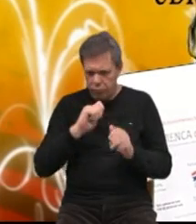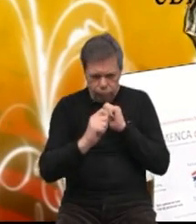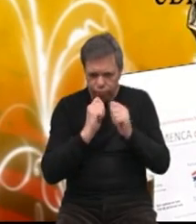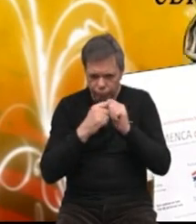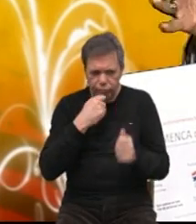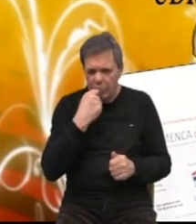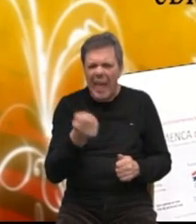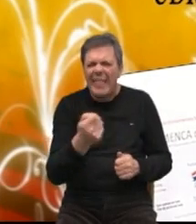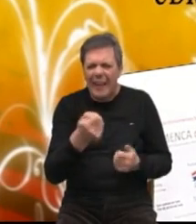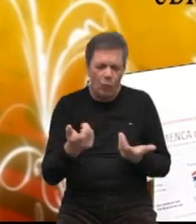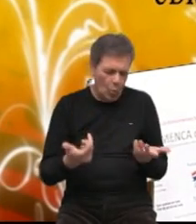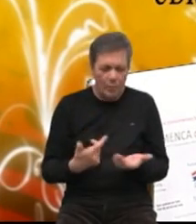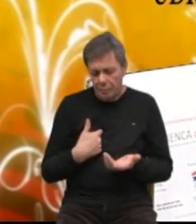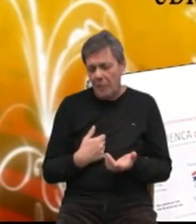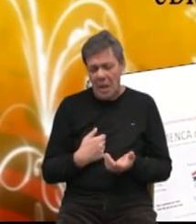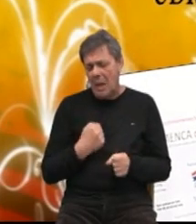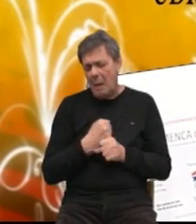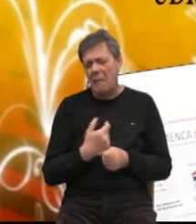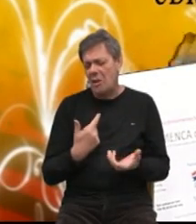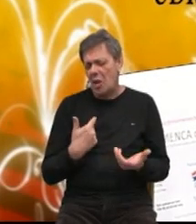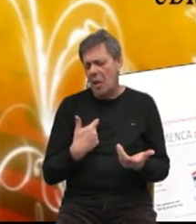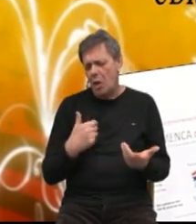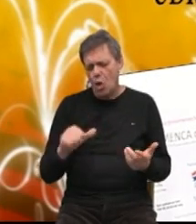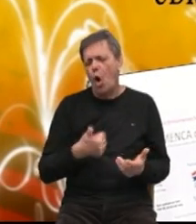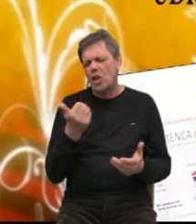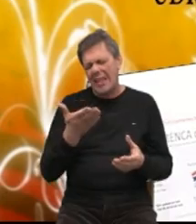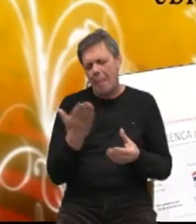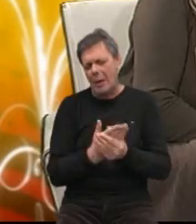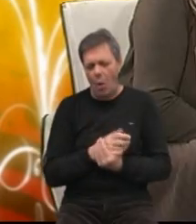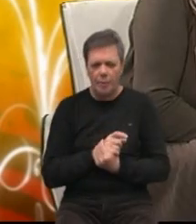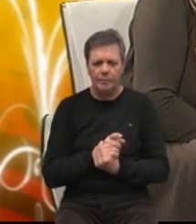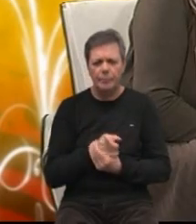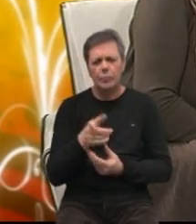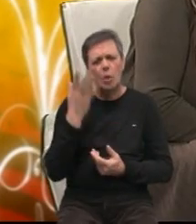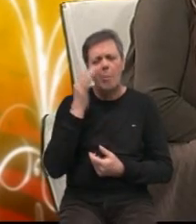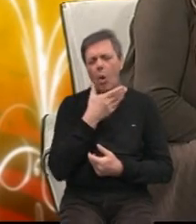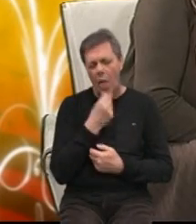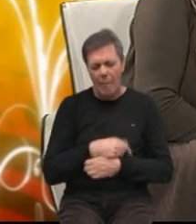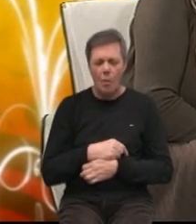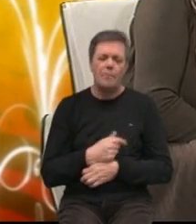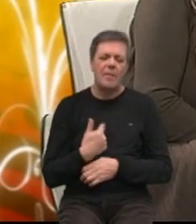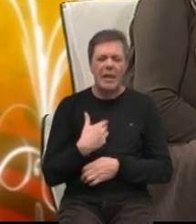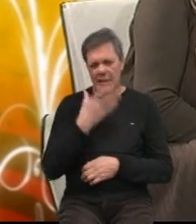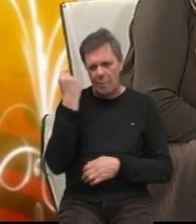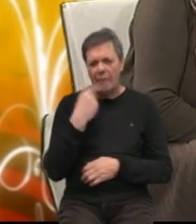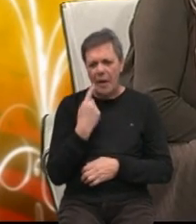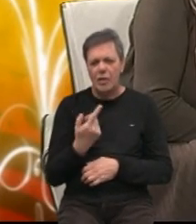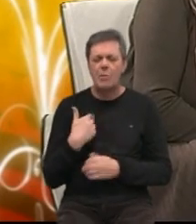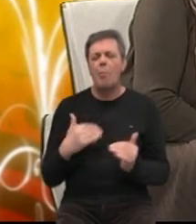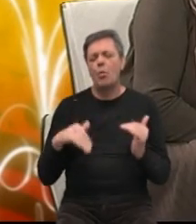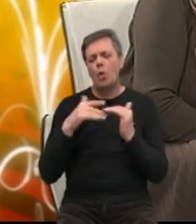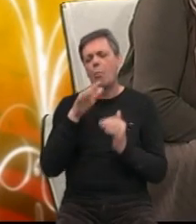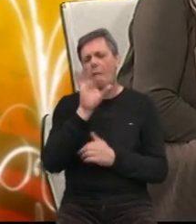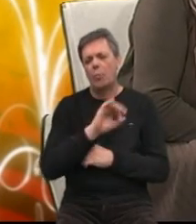pa napraviti u nekoj našoj svakodnevici još jedan mali prilog ja vama. Ja mislim da bi to bilo jako lijepo, jer ja sam zaboravila da reći da smo mi u sklopu